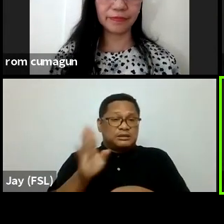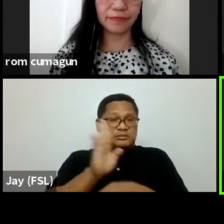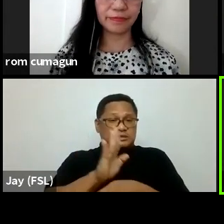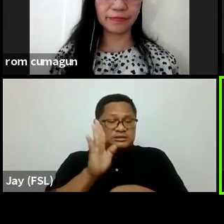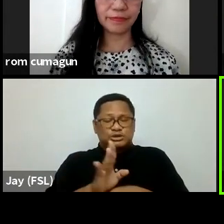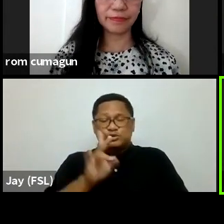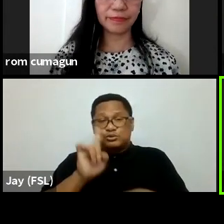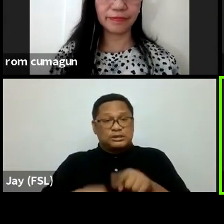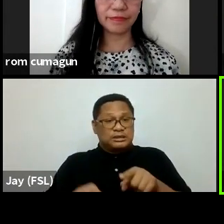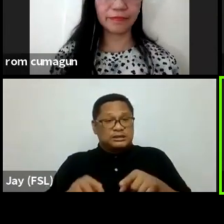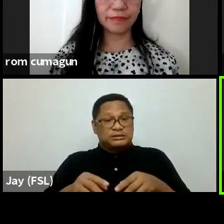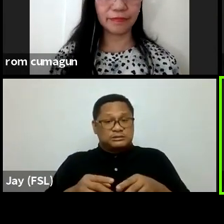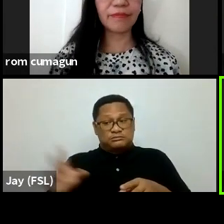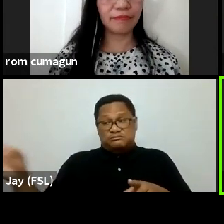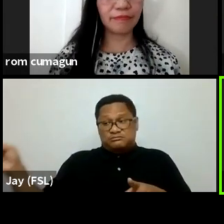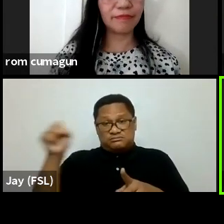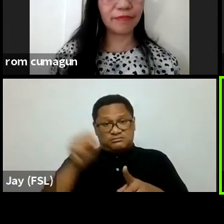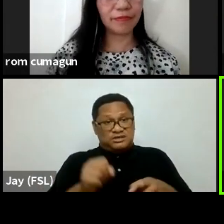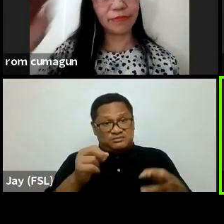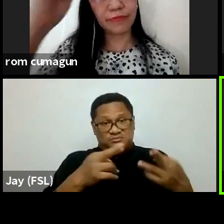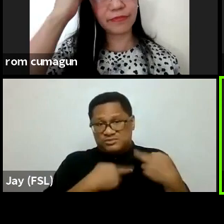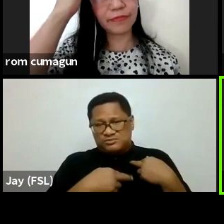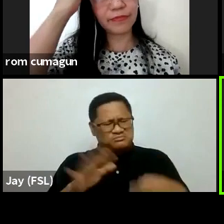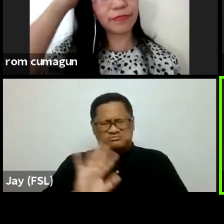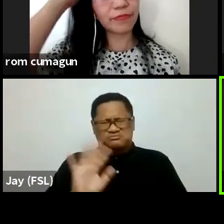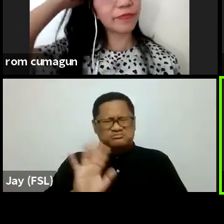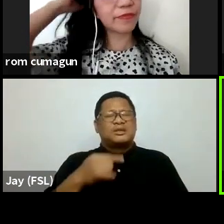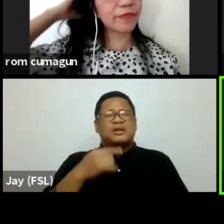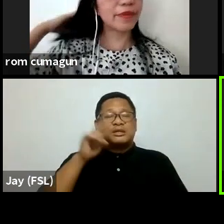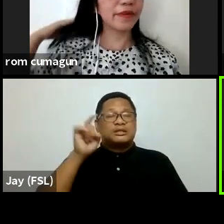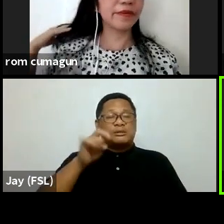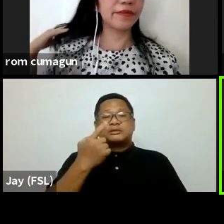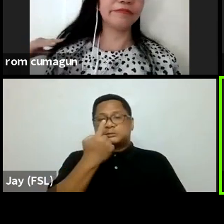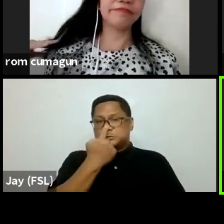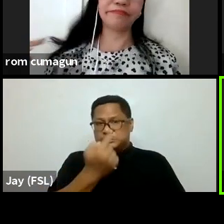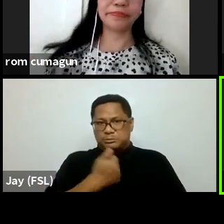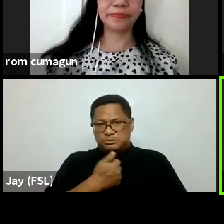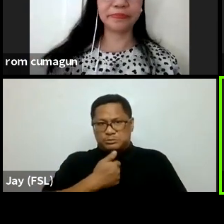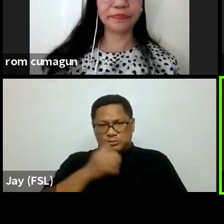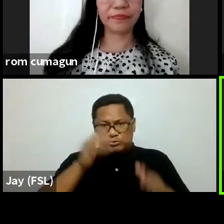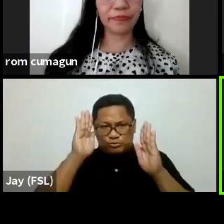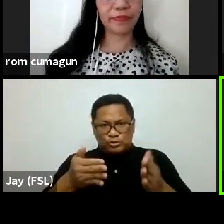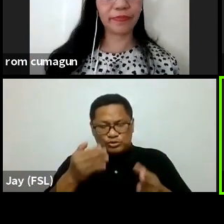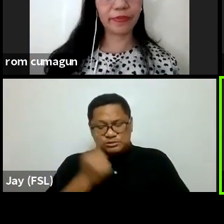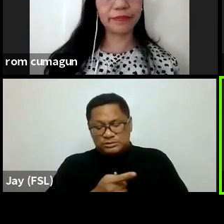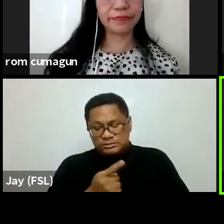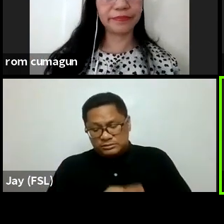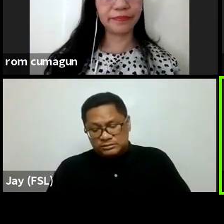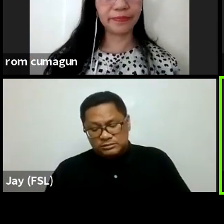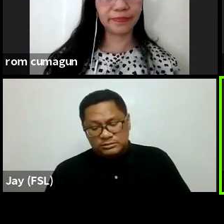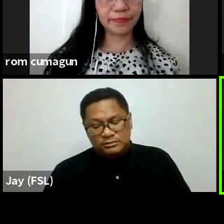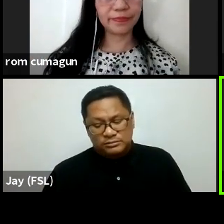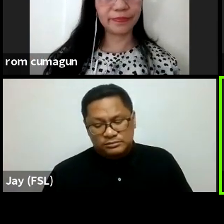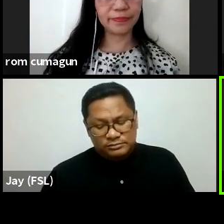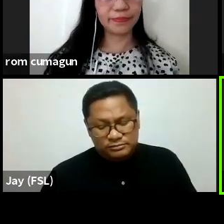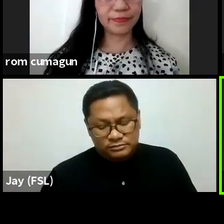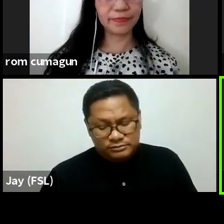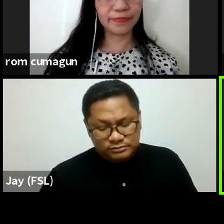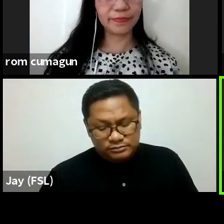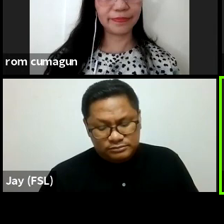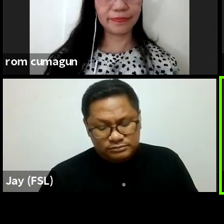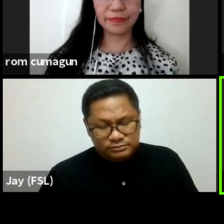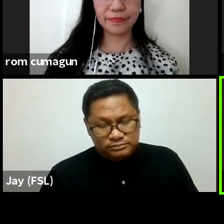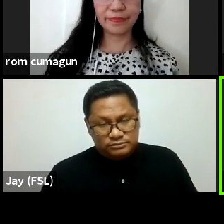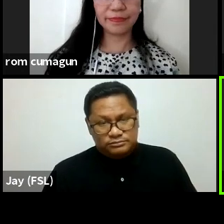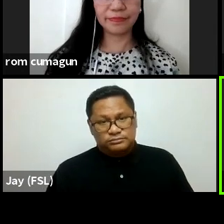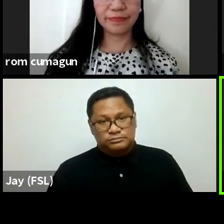sa, kung ba, kukuha ng tindera, kailangan focus pa rin. Ano nangyari sa bakery